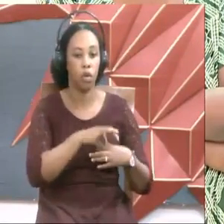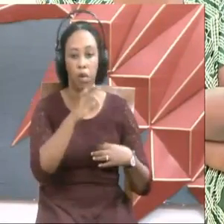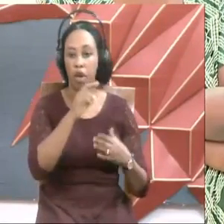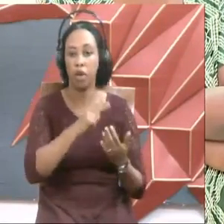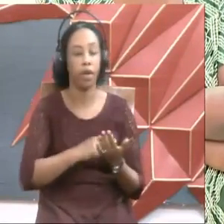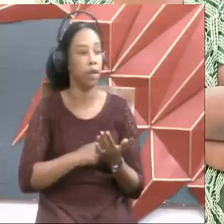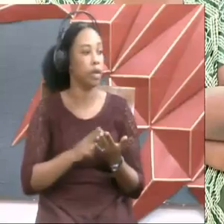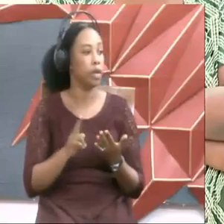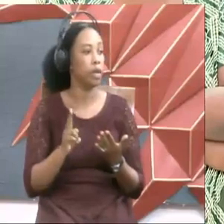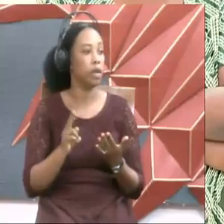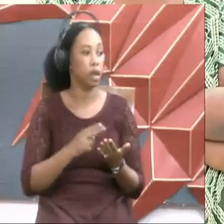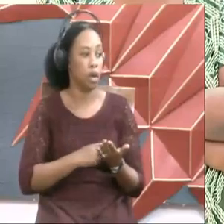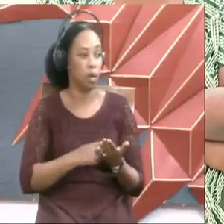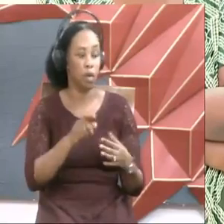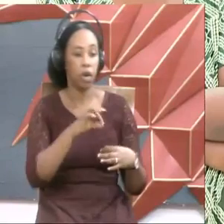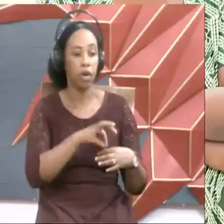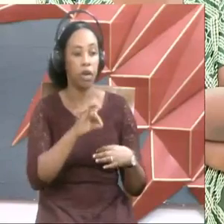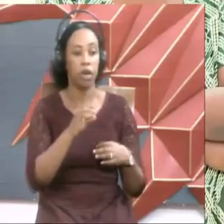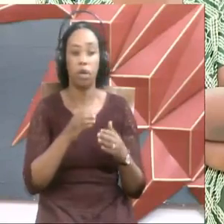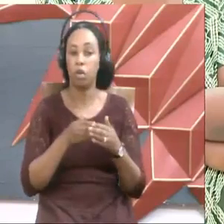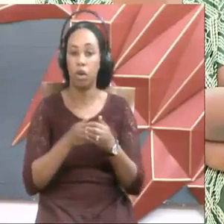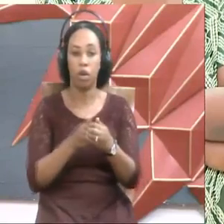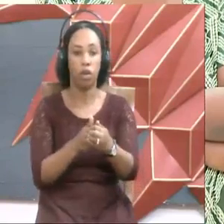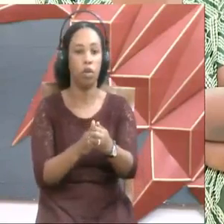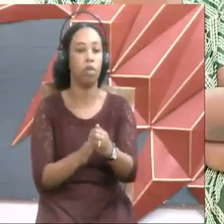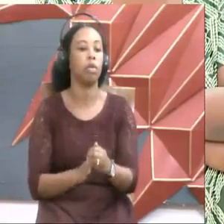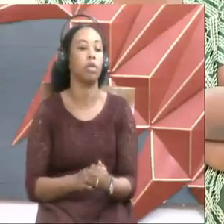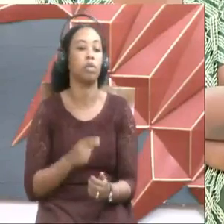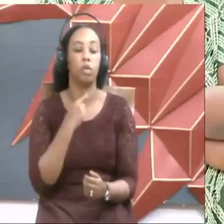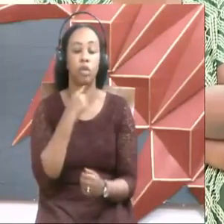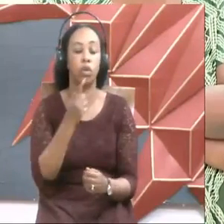wera niwo wabayoboye mu kuri kose.